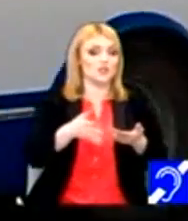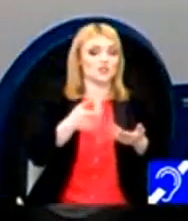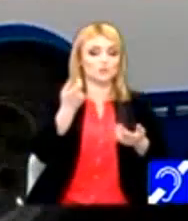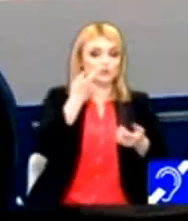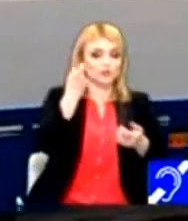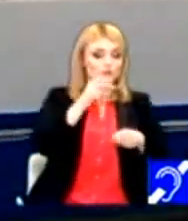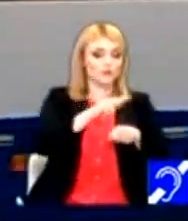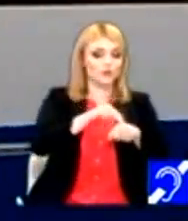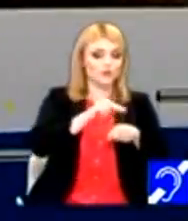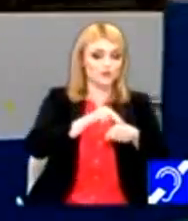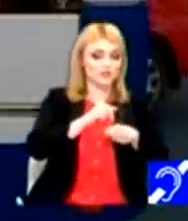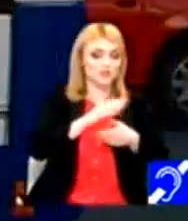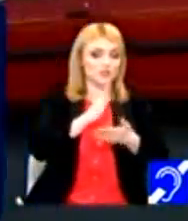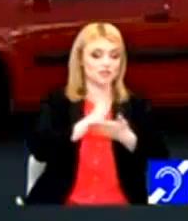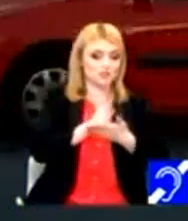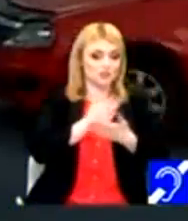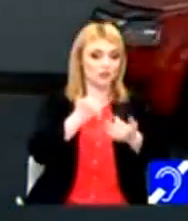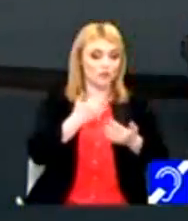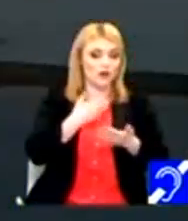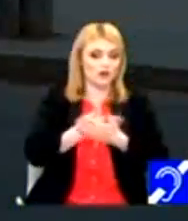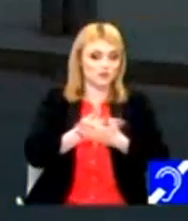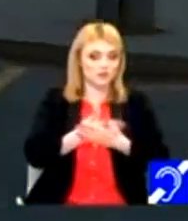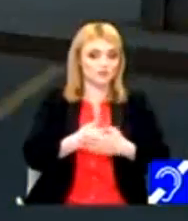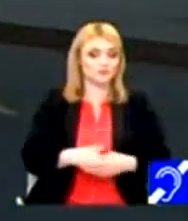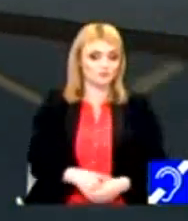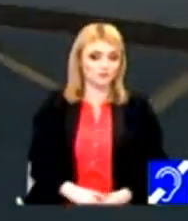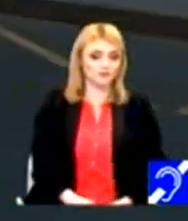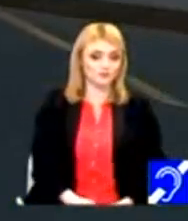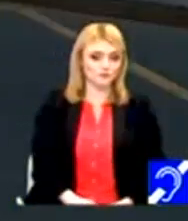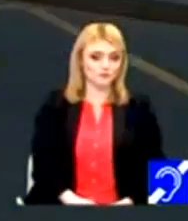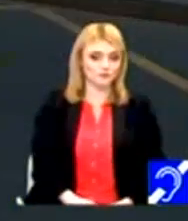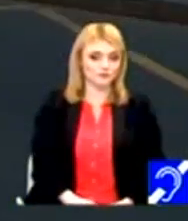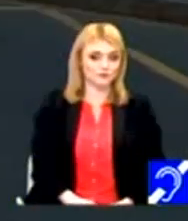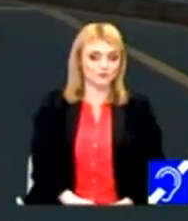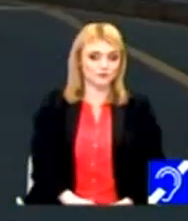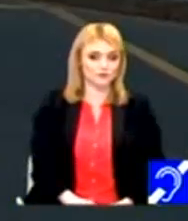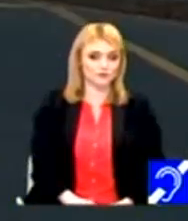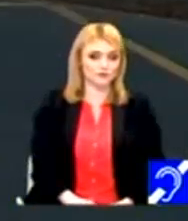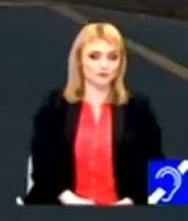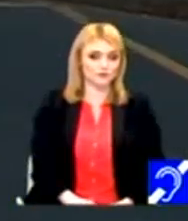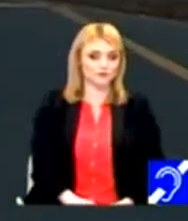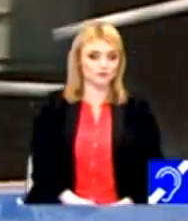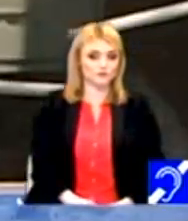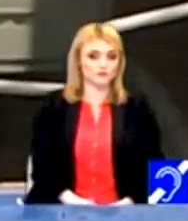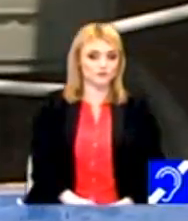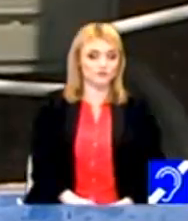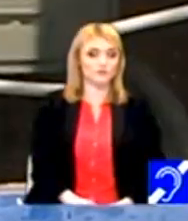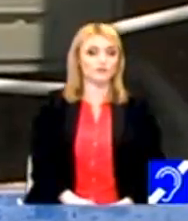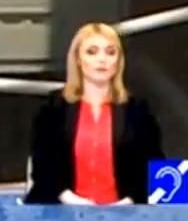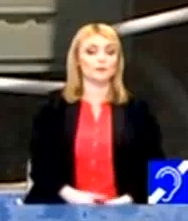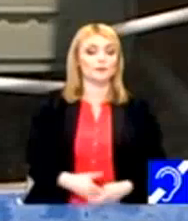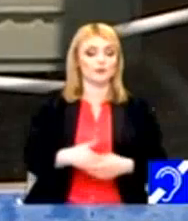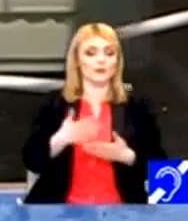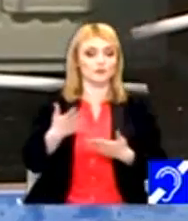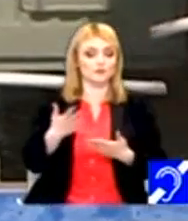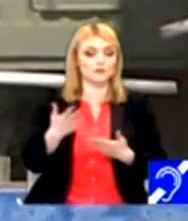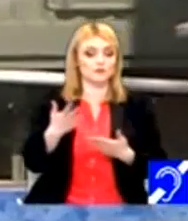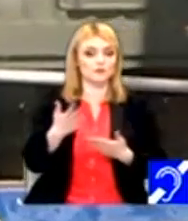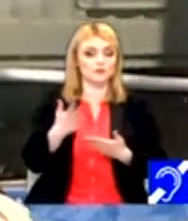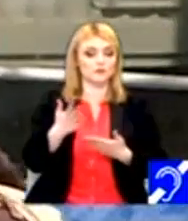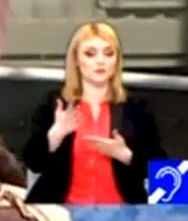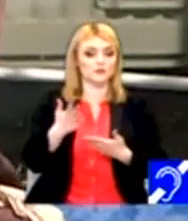în vedere criterii demografice, s-a gândit și la nevoile imediate pe care țările respective le au și probabil așa se